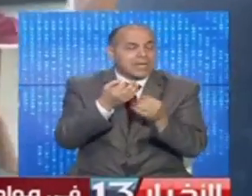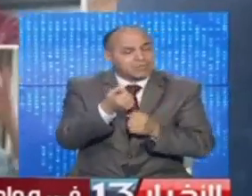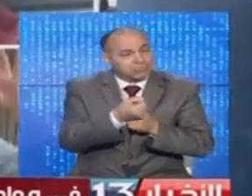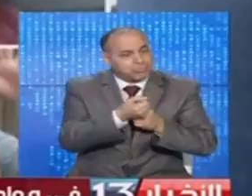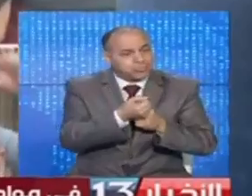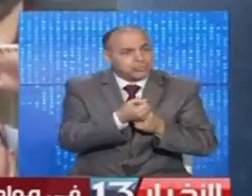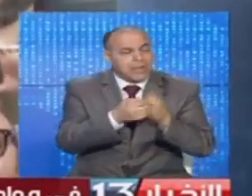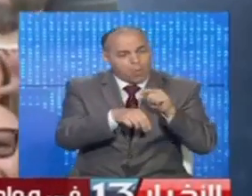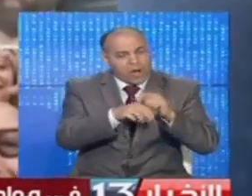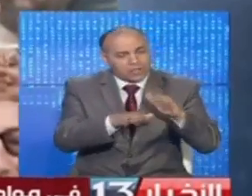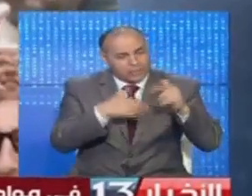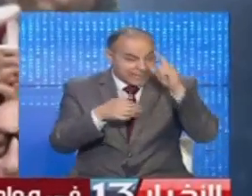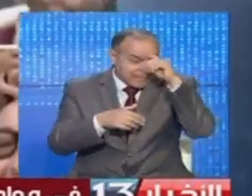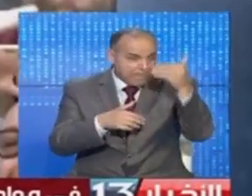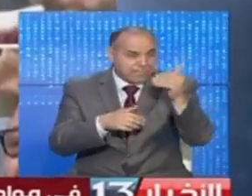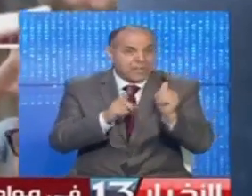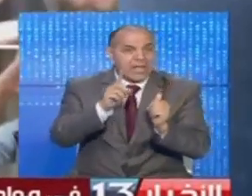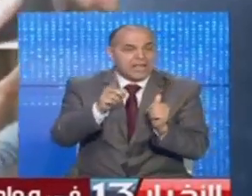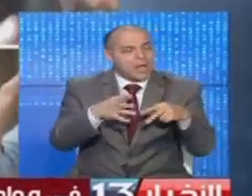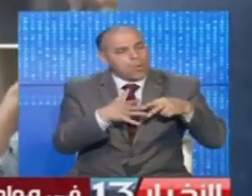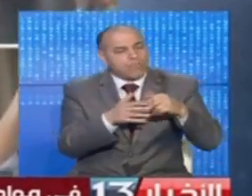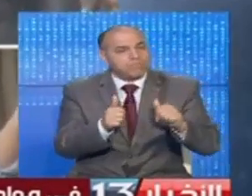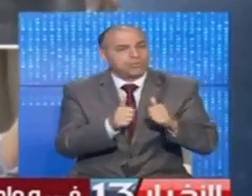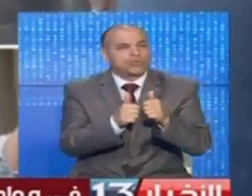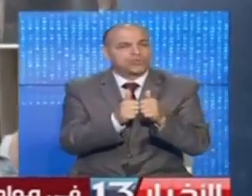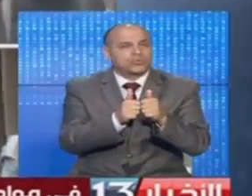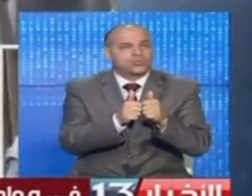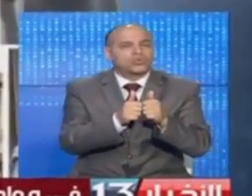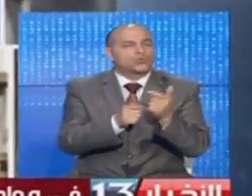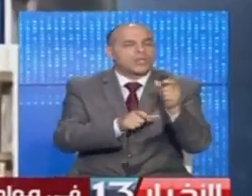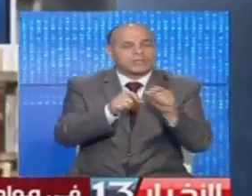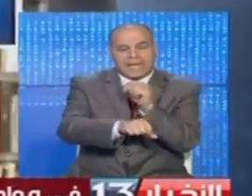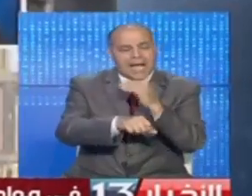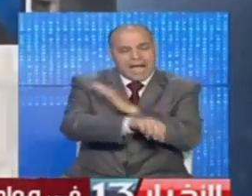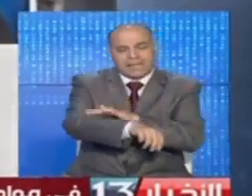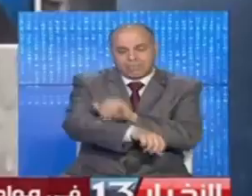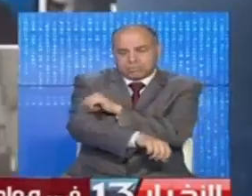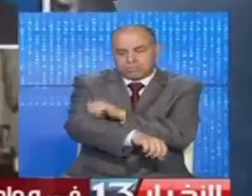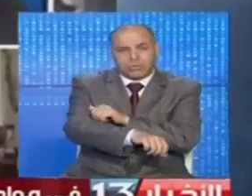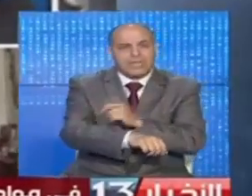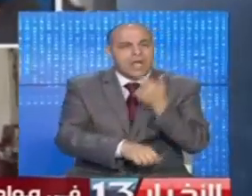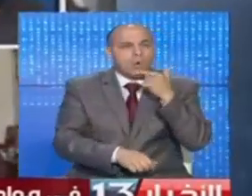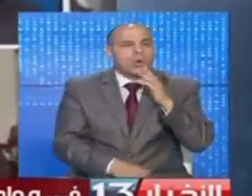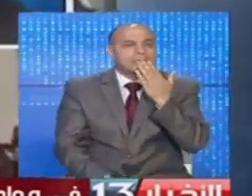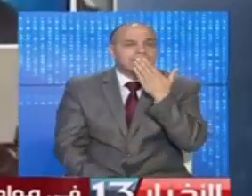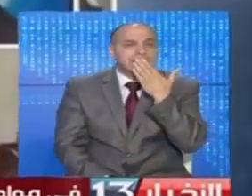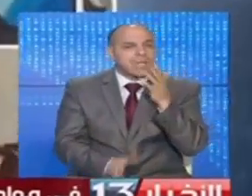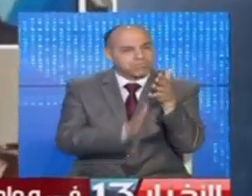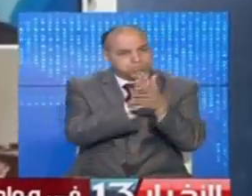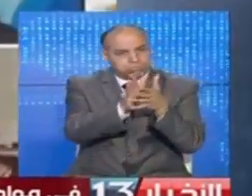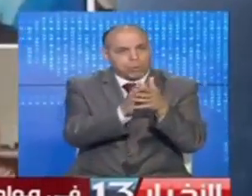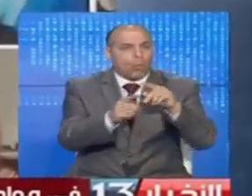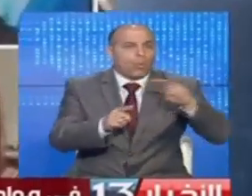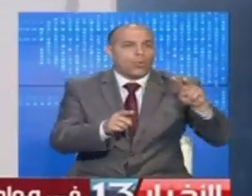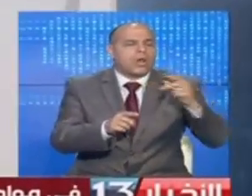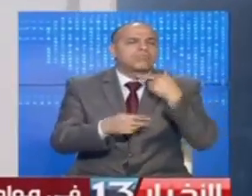على تخطي المرحلة الصعبة بالوقوف إلى جانب الجيوش البيضاء. حتى لغة الصمت كانت مدوية بين